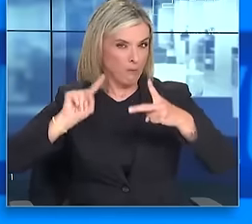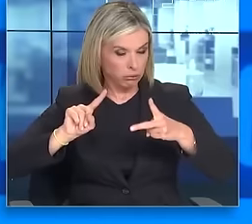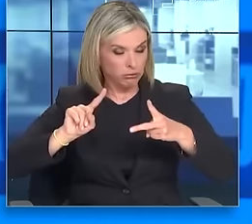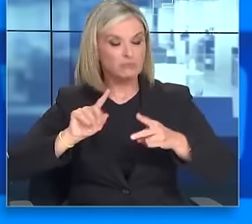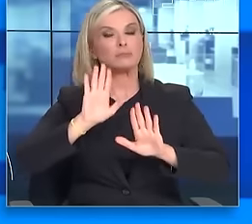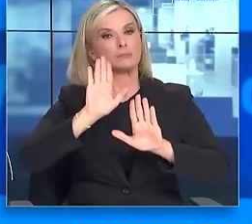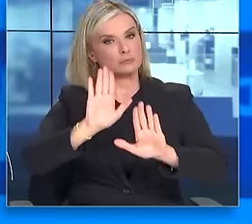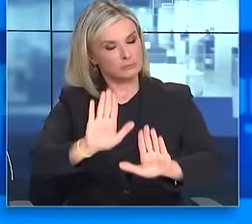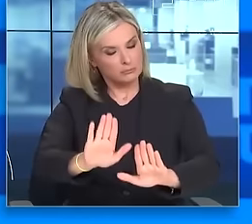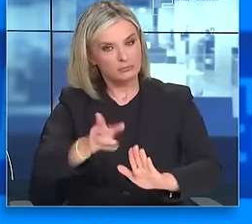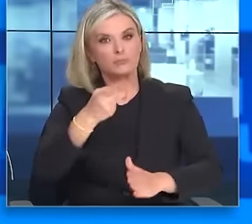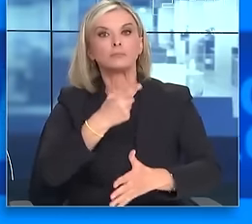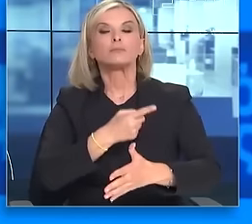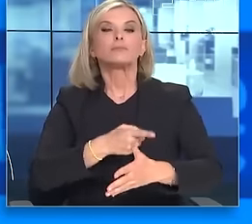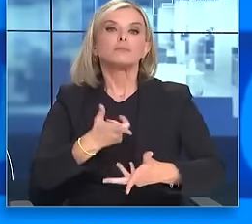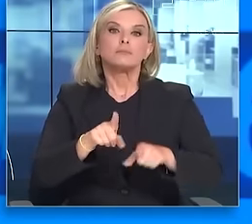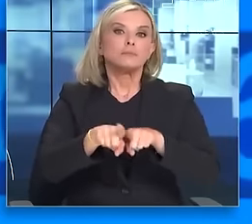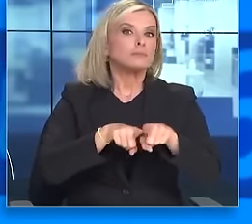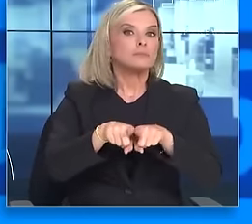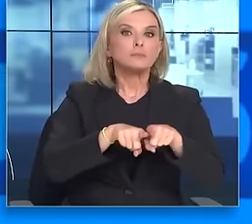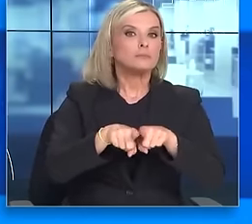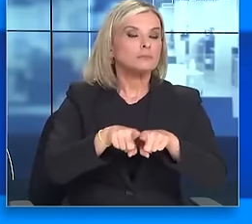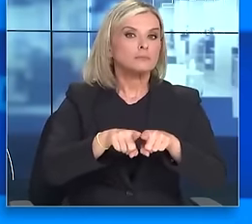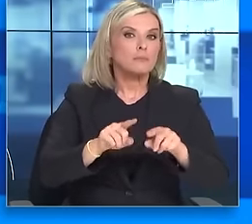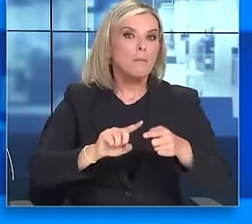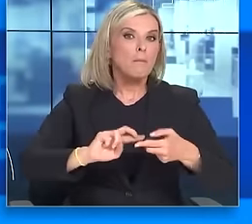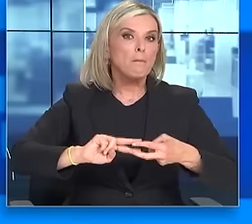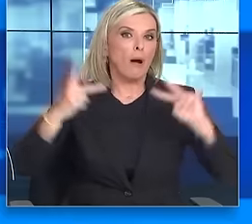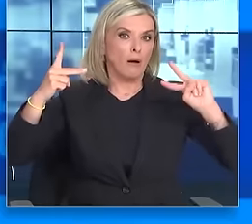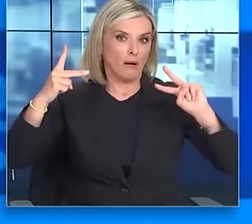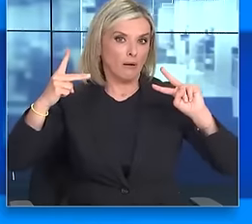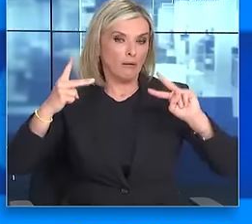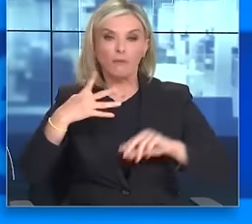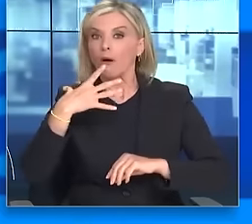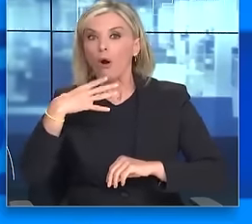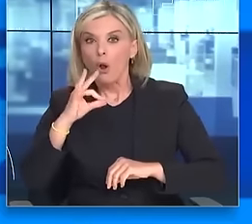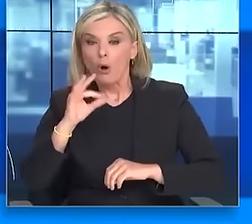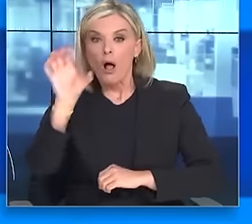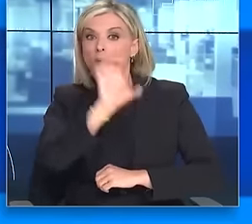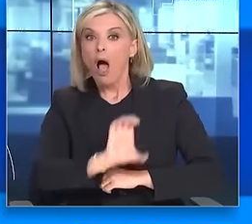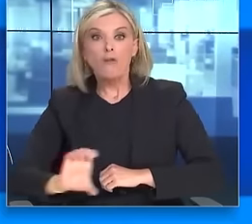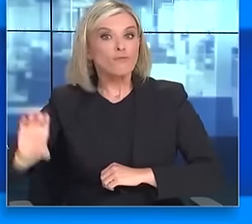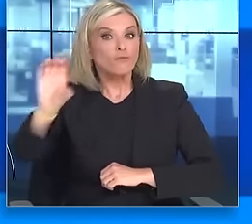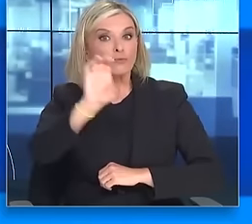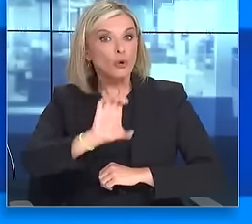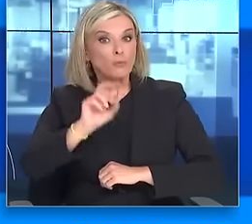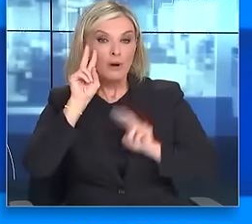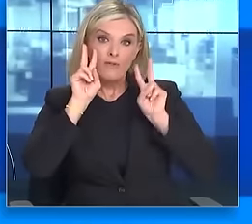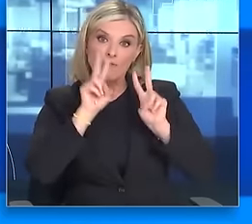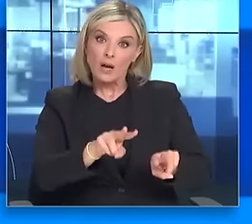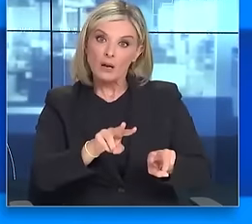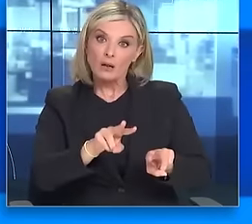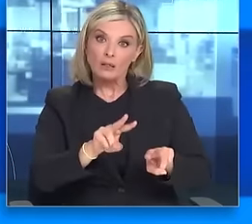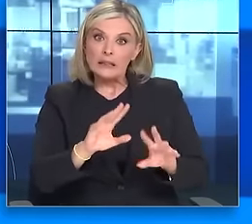θα δημιουργήσουν θέματα όχι μόνο στις σχέσεις της Ελλάδος με τη Βόρεια Μακεδονία, αλλά στις σχέσεις της Ευρώπης με τη Βόρεια Μακεδονία. Γιατί θέλω να καταδείξω